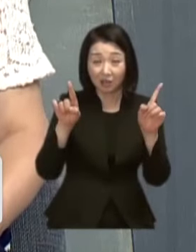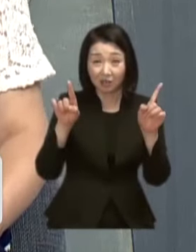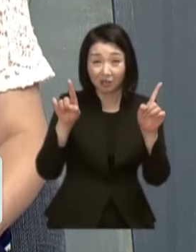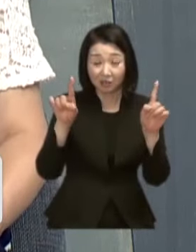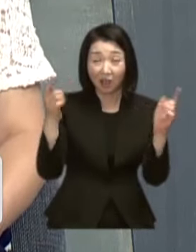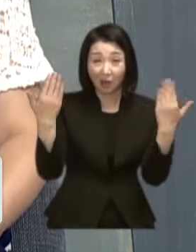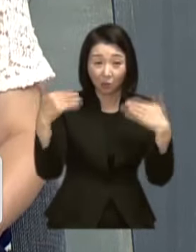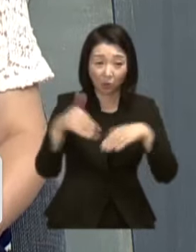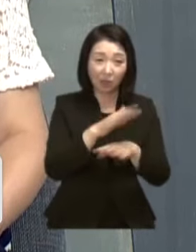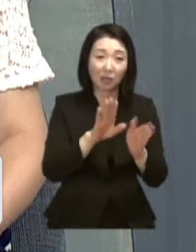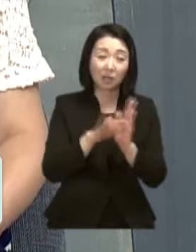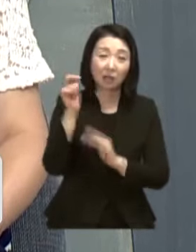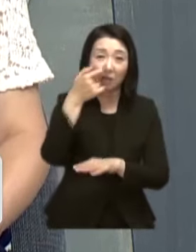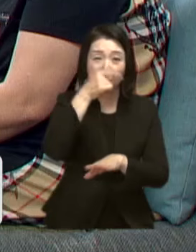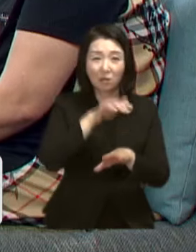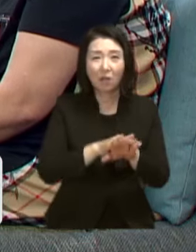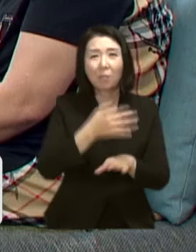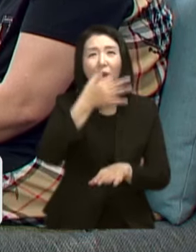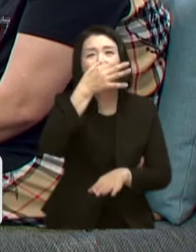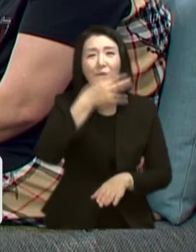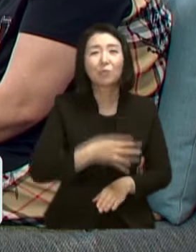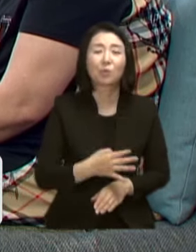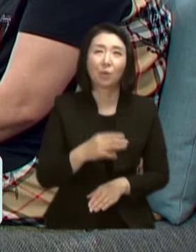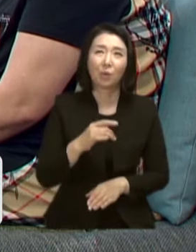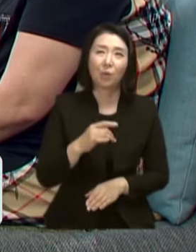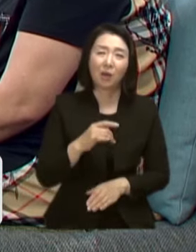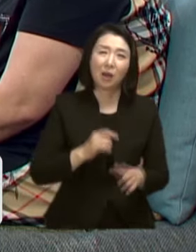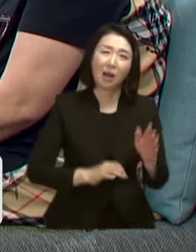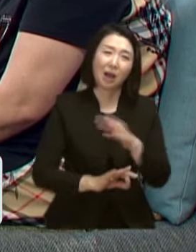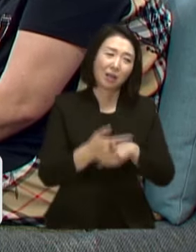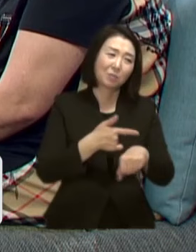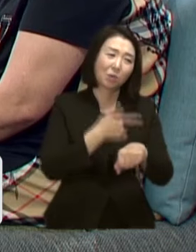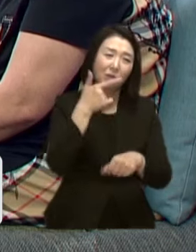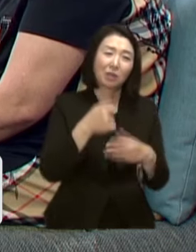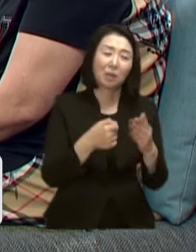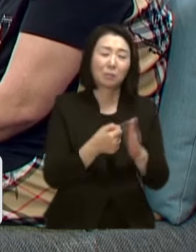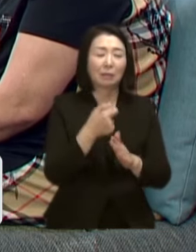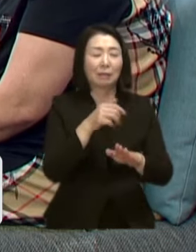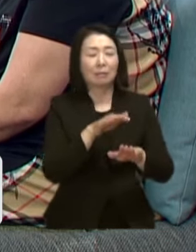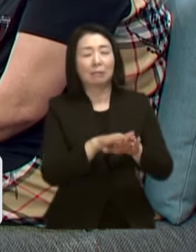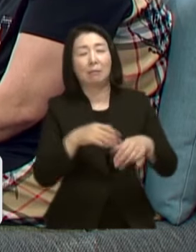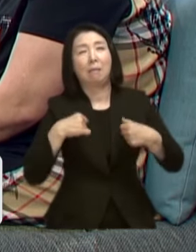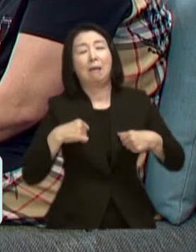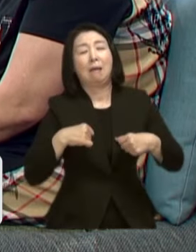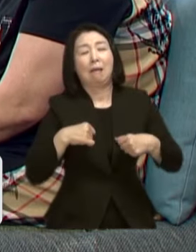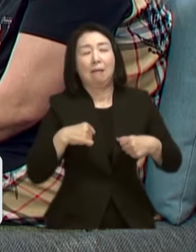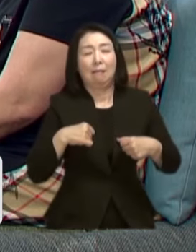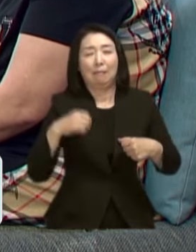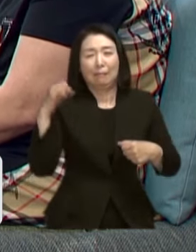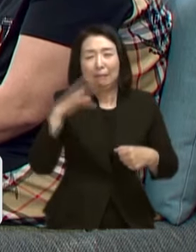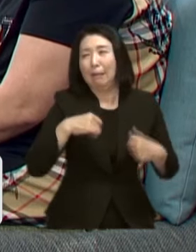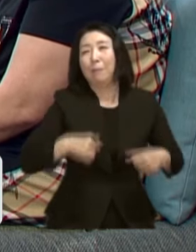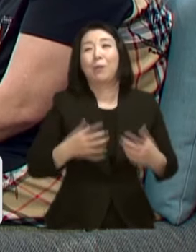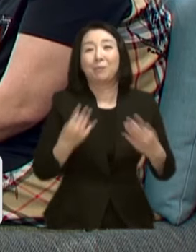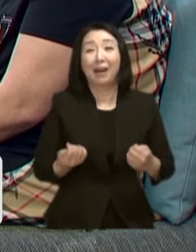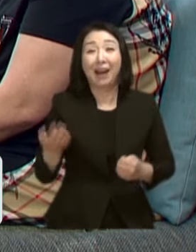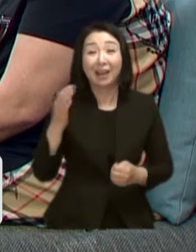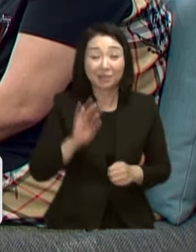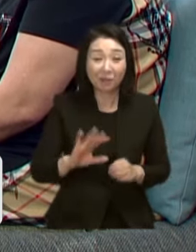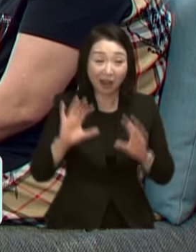힘들어가지고 아침 6시였던 것 같은데도 어떻게 하면 안 갈까 이렇게 입을 뒤집어 쓰고 있었는데 아이들이 벌떡벌떡